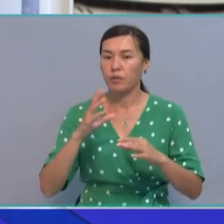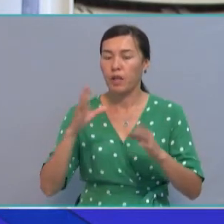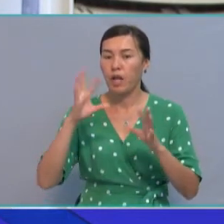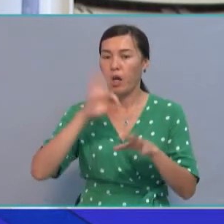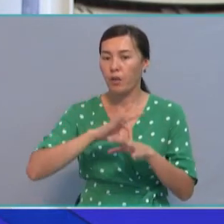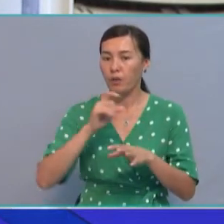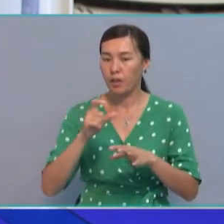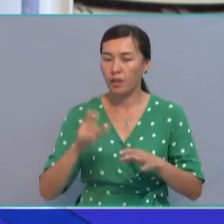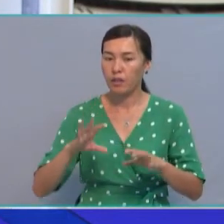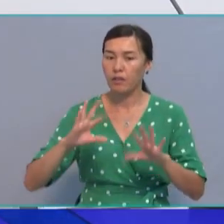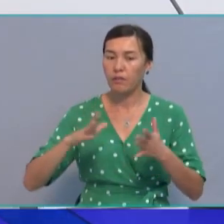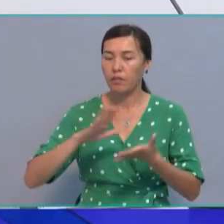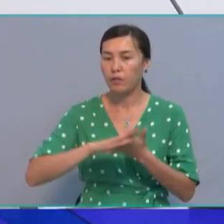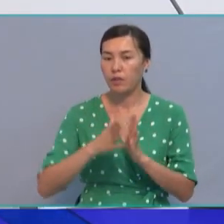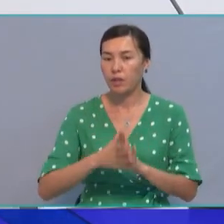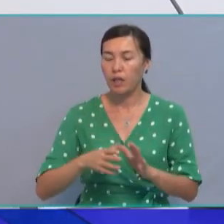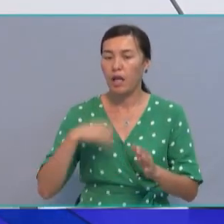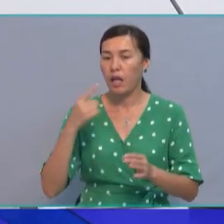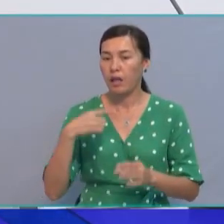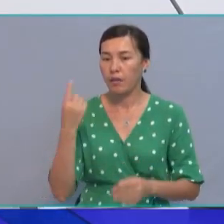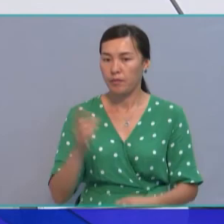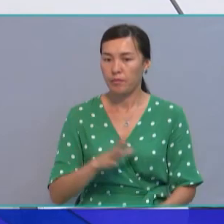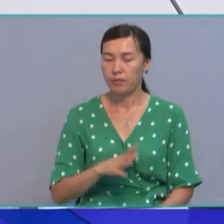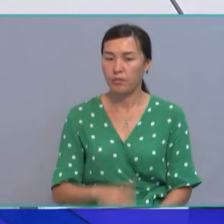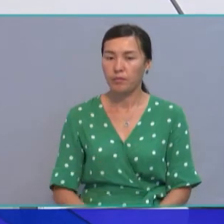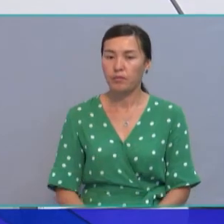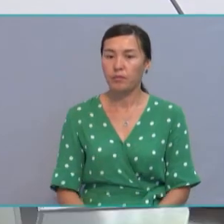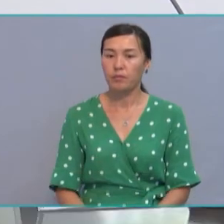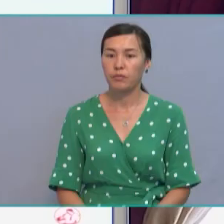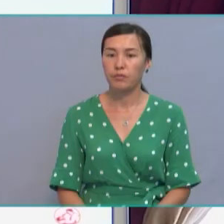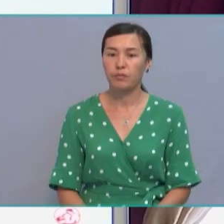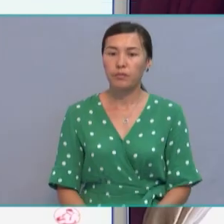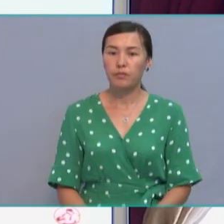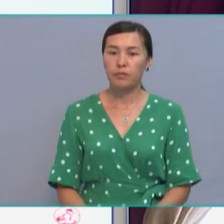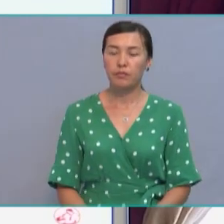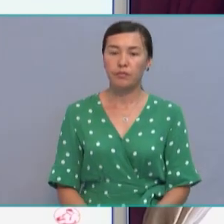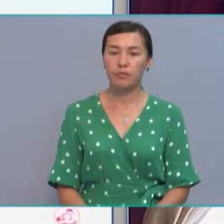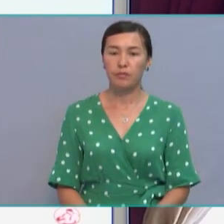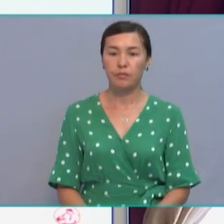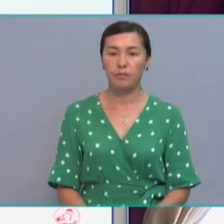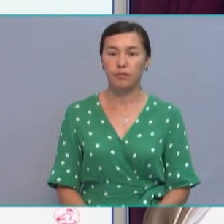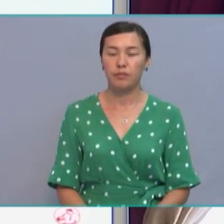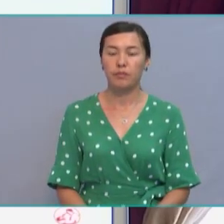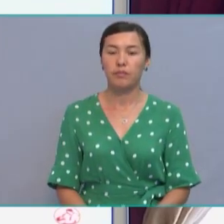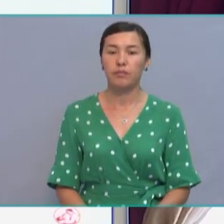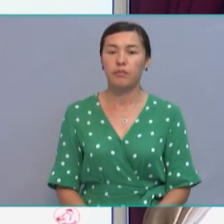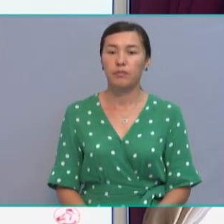жарақат алған жазатайым оқиғалар турасында да әңгіме болды. Өркен Мырзабек, Нұрғожа Мамилов, Садыр Абдуманап, жаңалықтар,